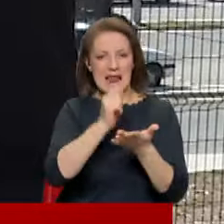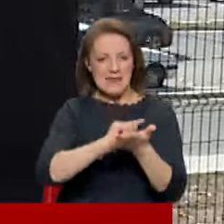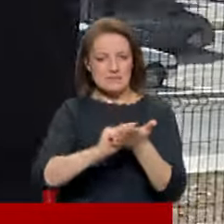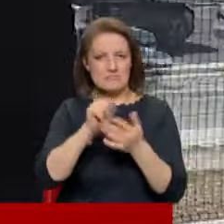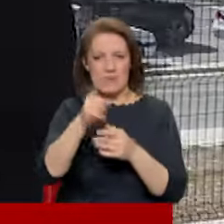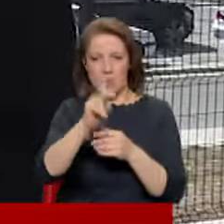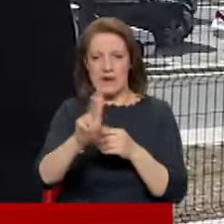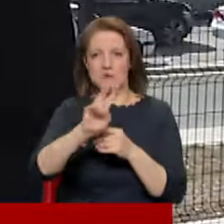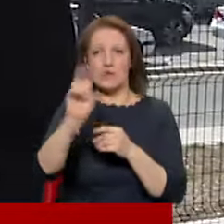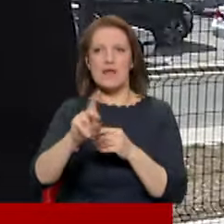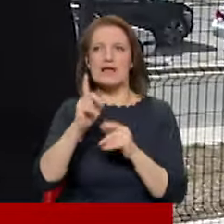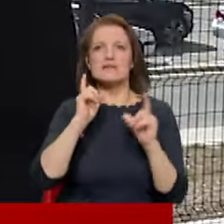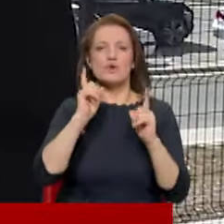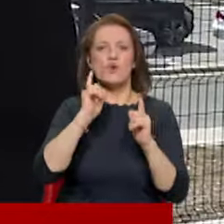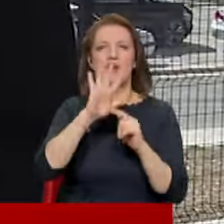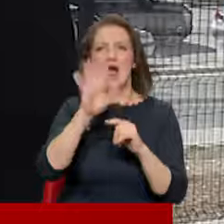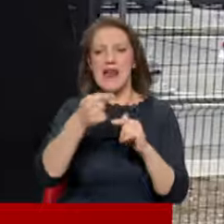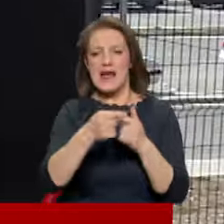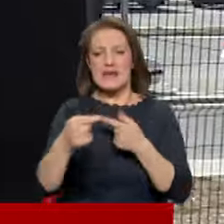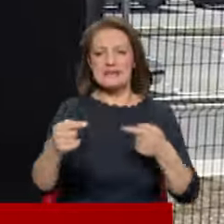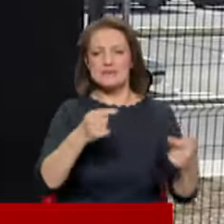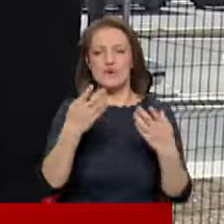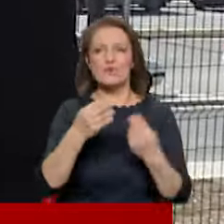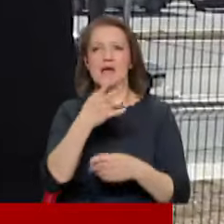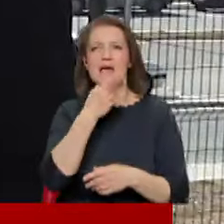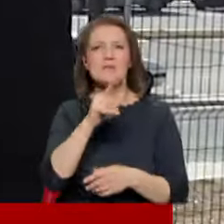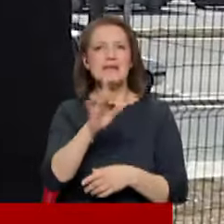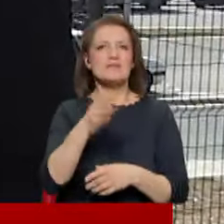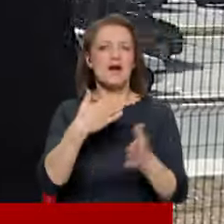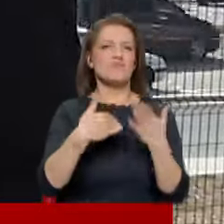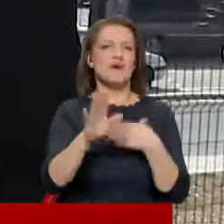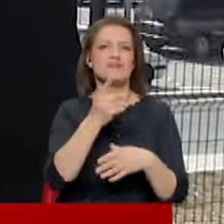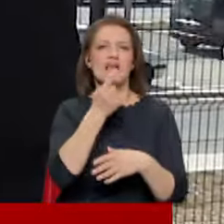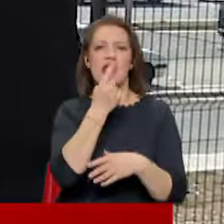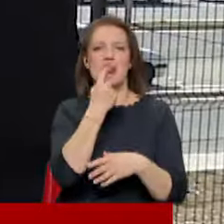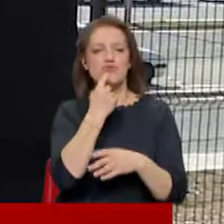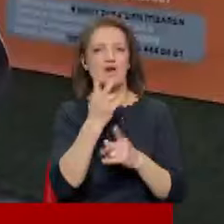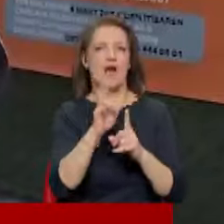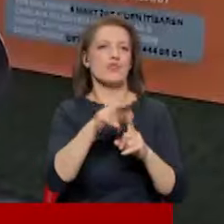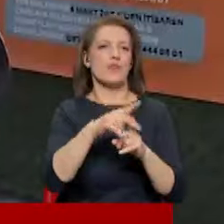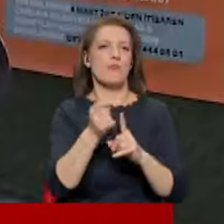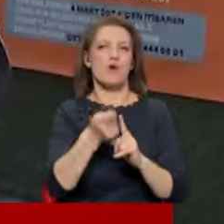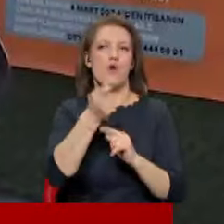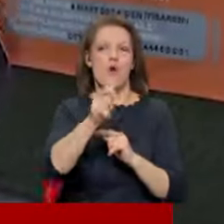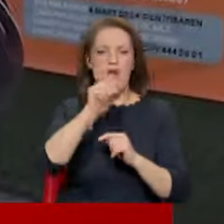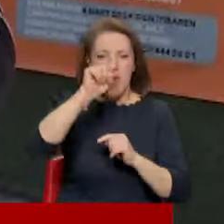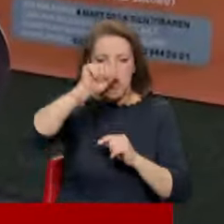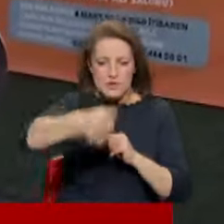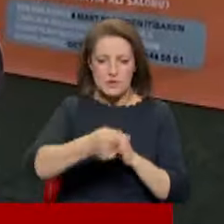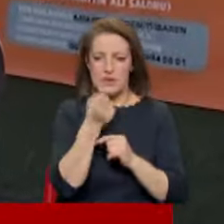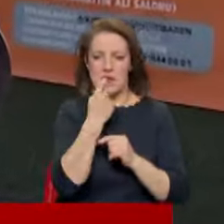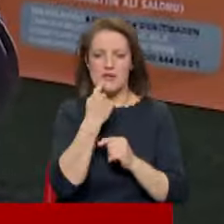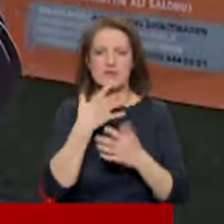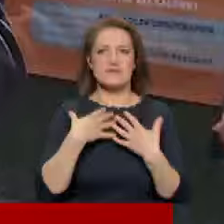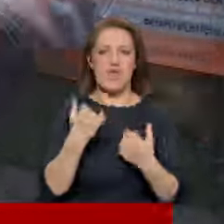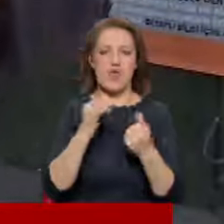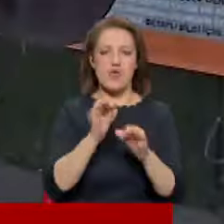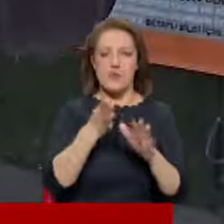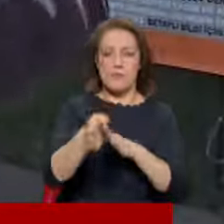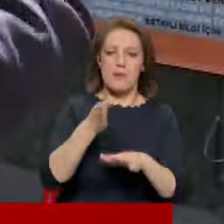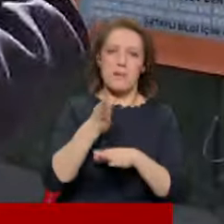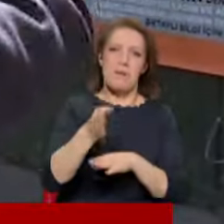indiğini görüyoruz. SGK her açık verdiğinde emeklimiz daha fazla ilaç katılım payı ödüyor. Her gün ilaç. Sağlık ocaklarından